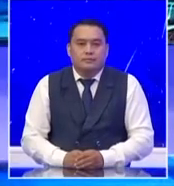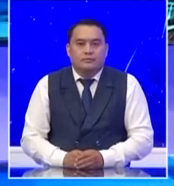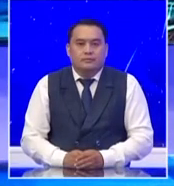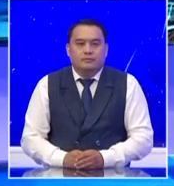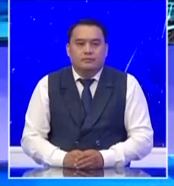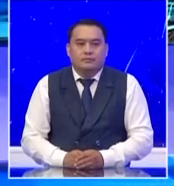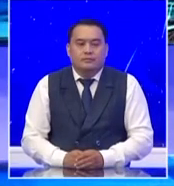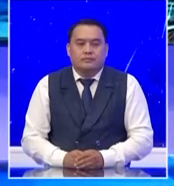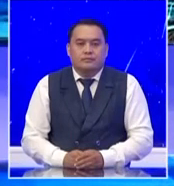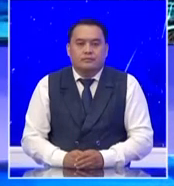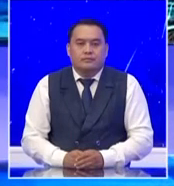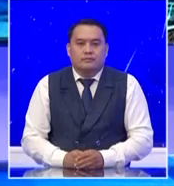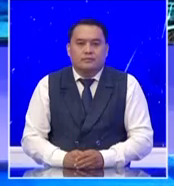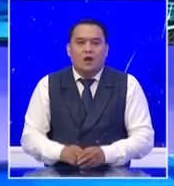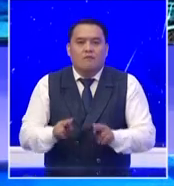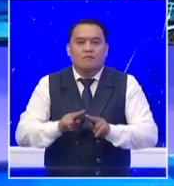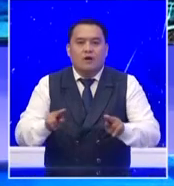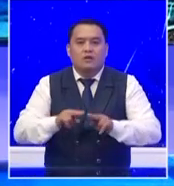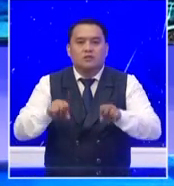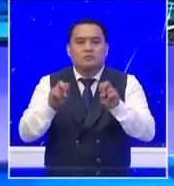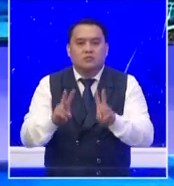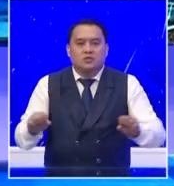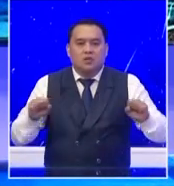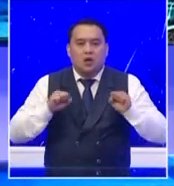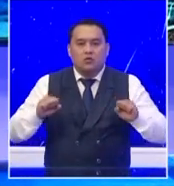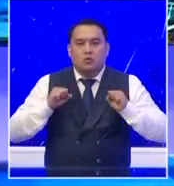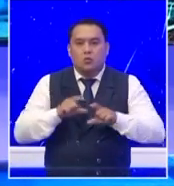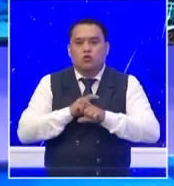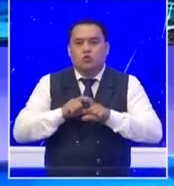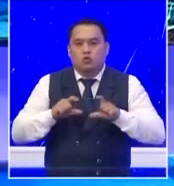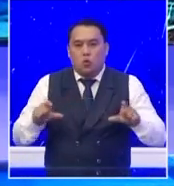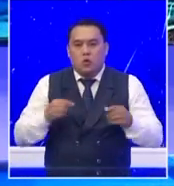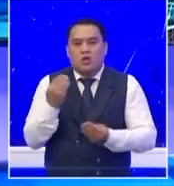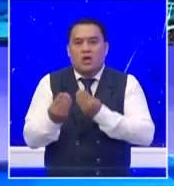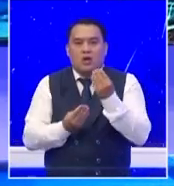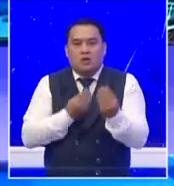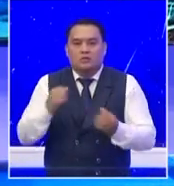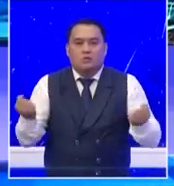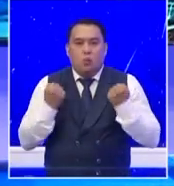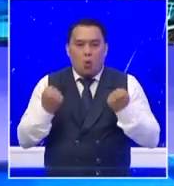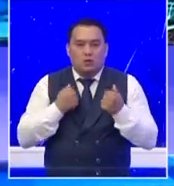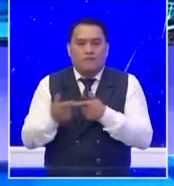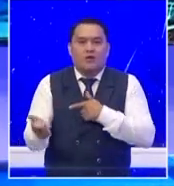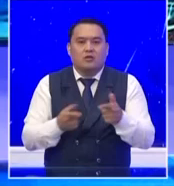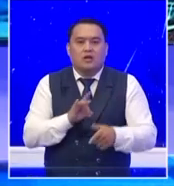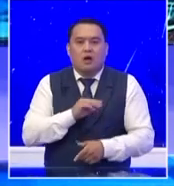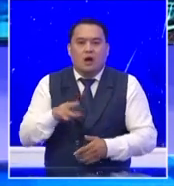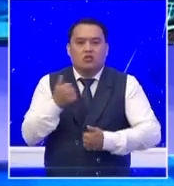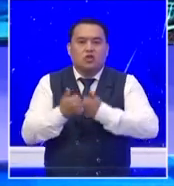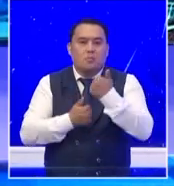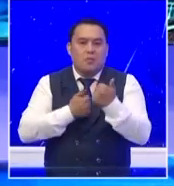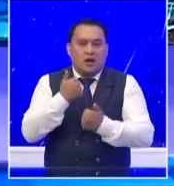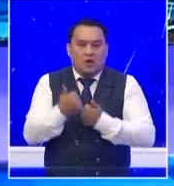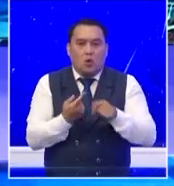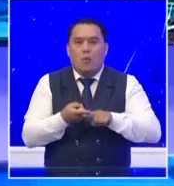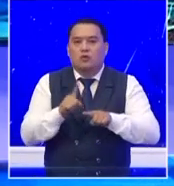А теперь немного о спорте. Воспитанники специализированной детско-юношеской спортивной школы по игровым видам спорта готовятся к республиканскому